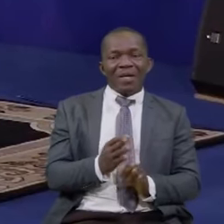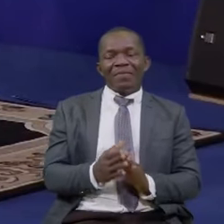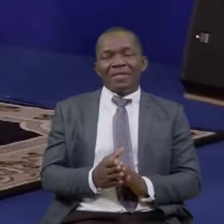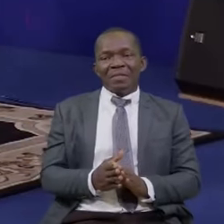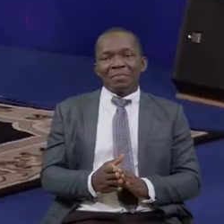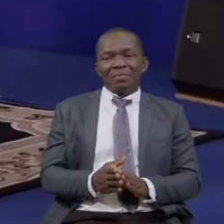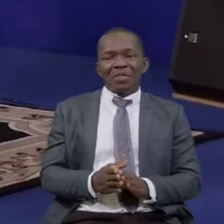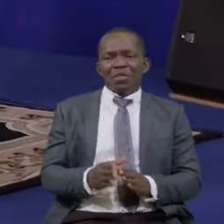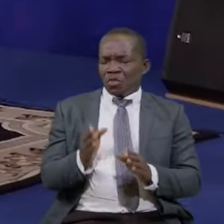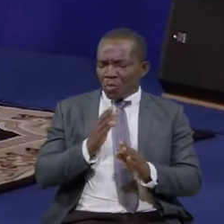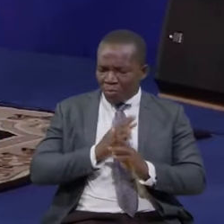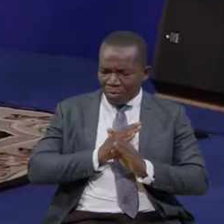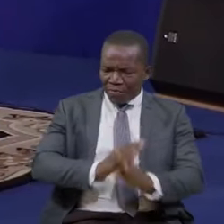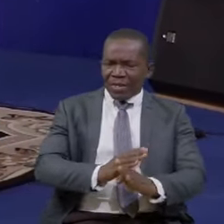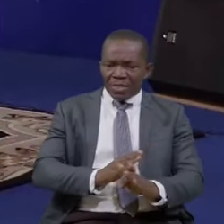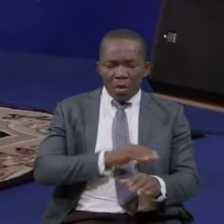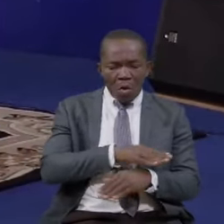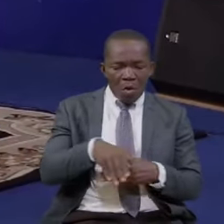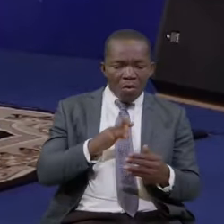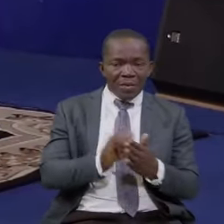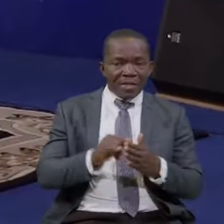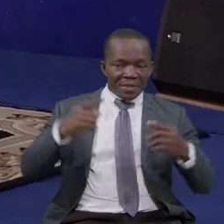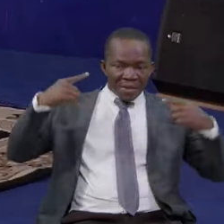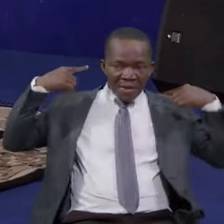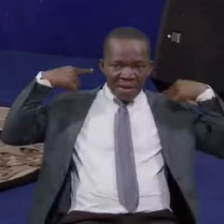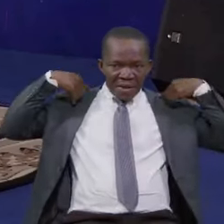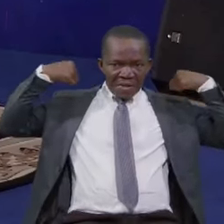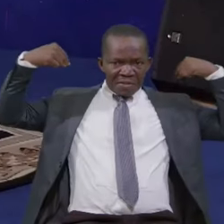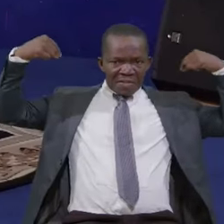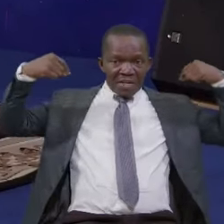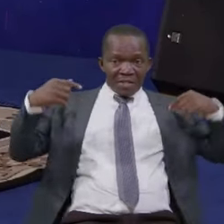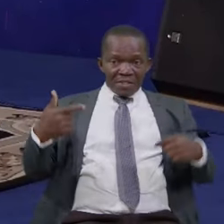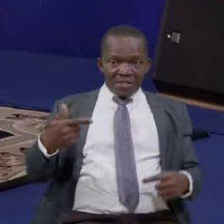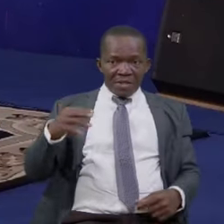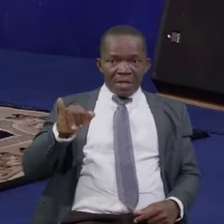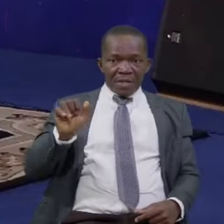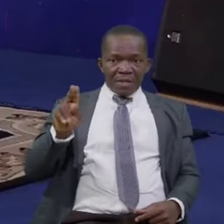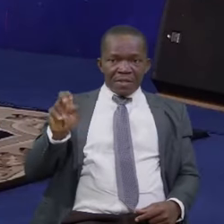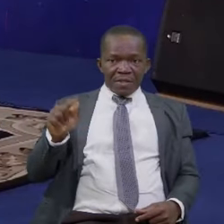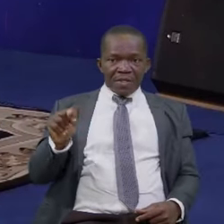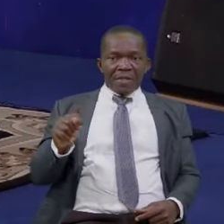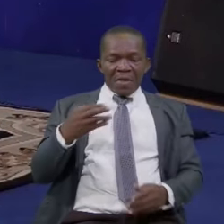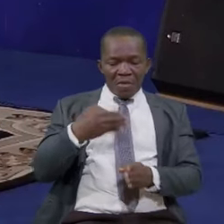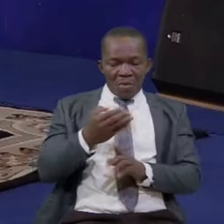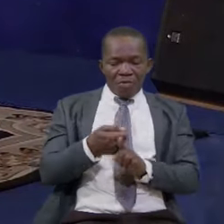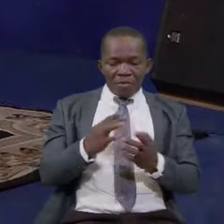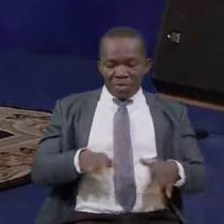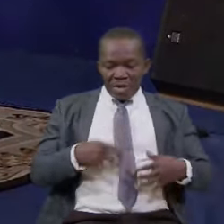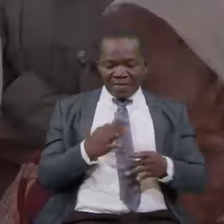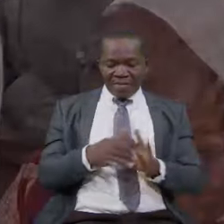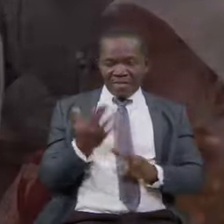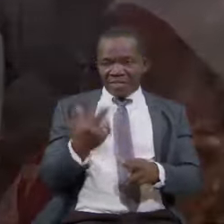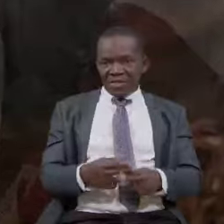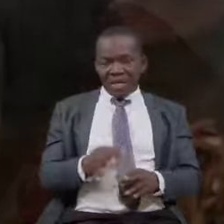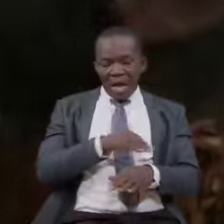donc empêcher ces géants les obstacles de la peur et tout est parti au nom